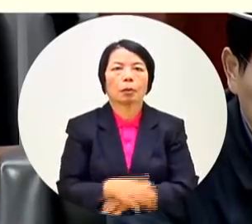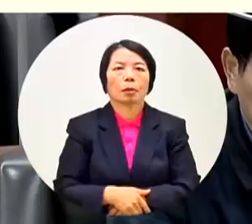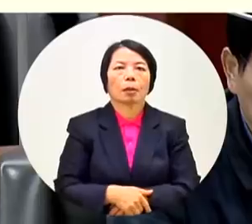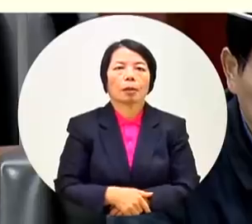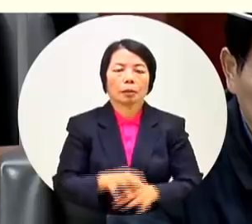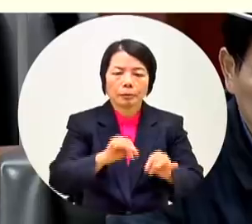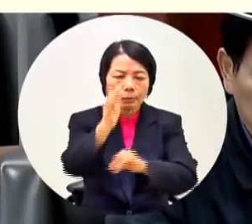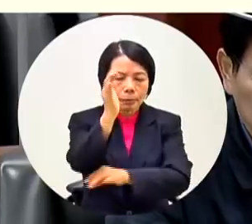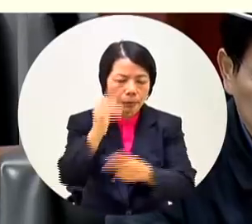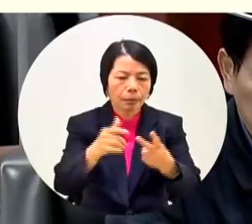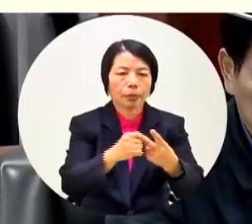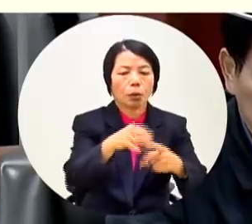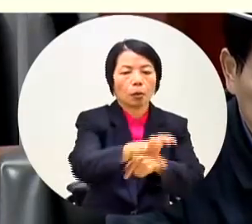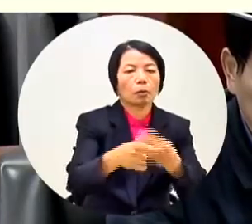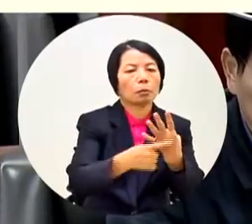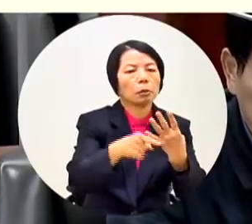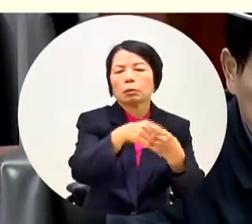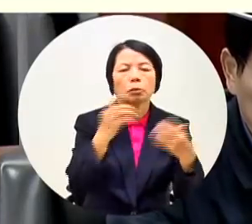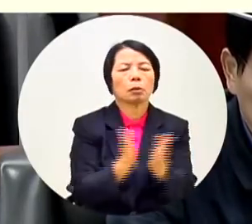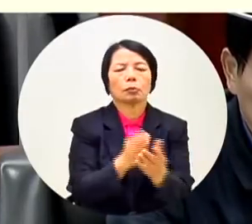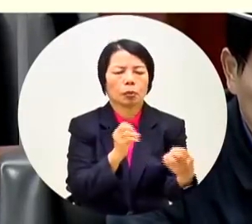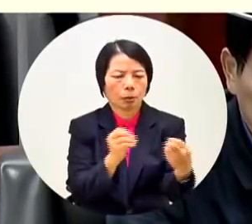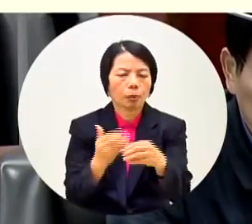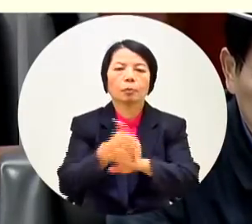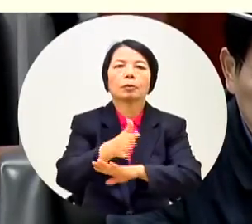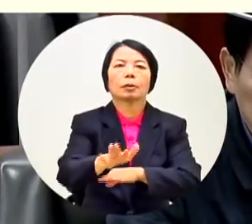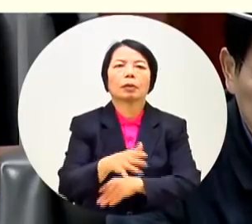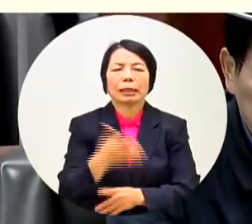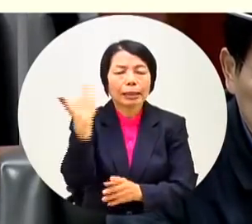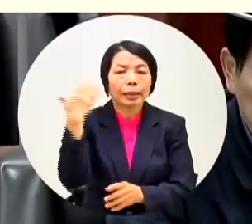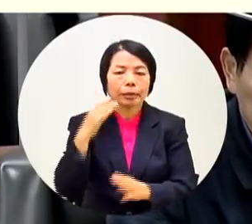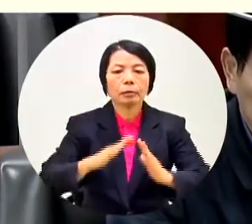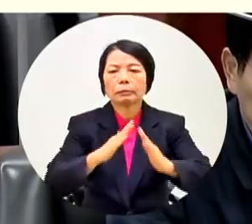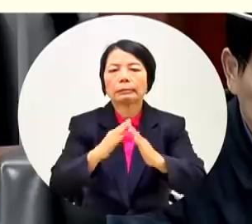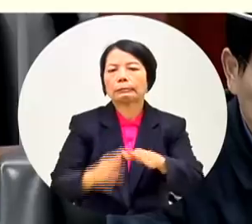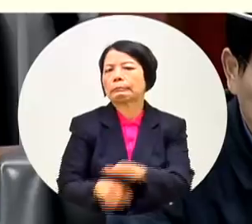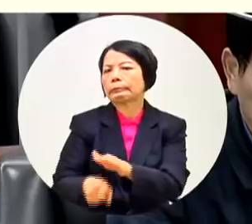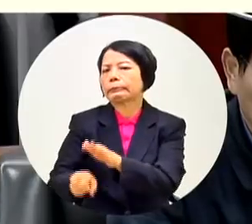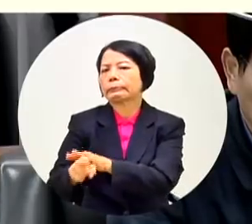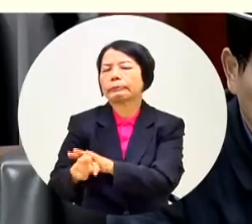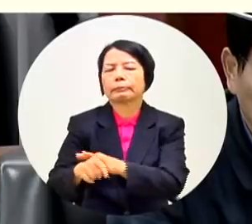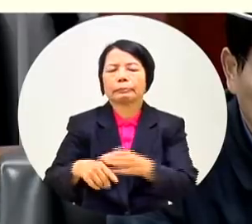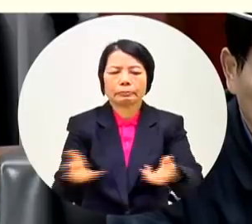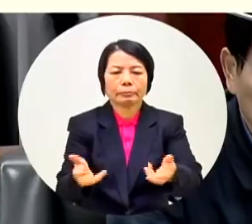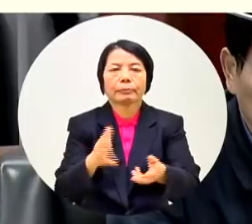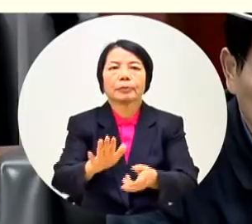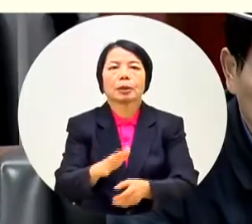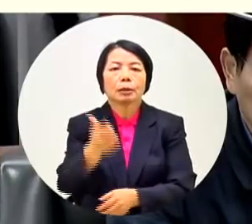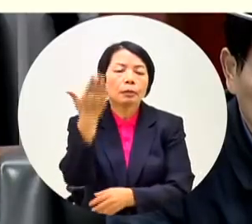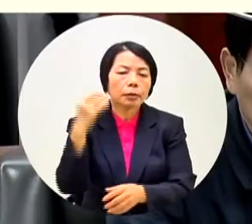史工业就是违章违建，咱的农村的社会呢，足少有建造